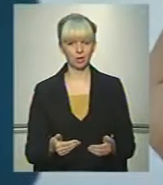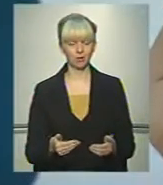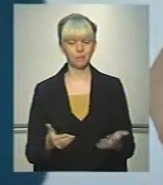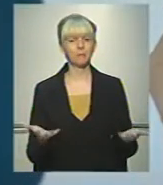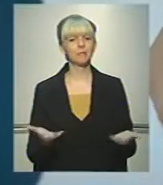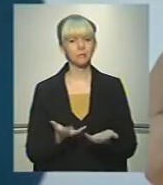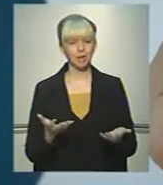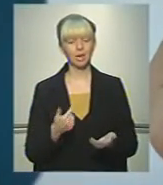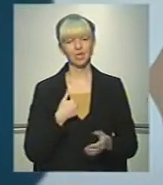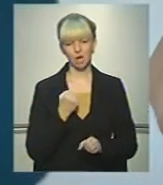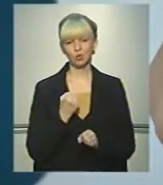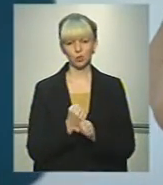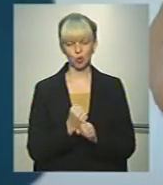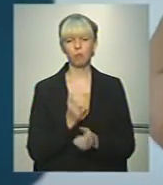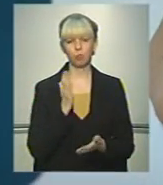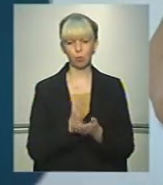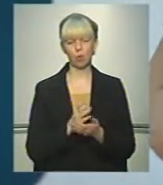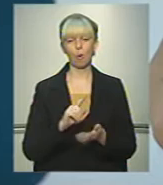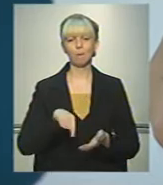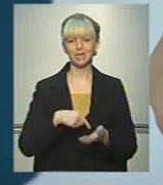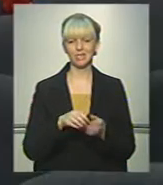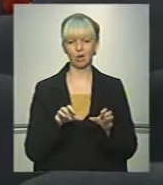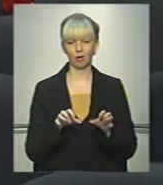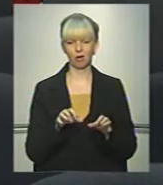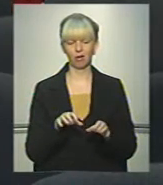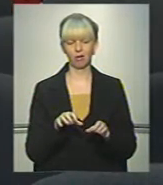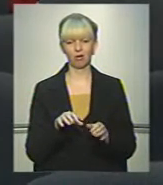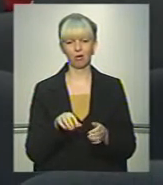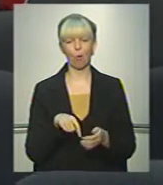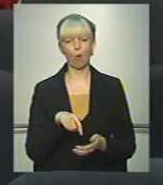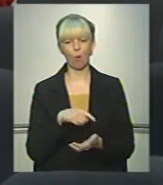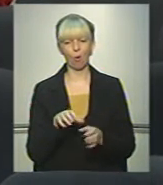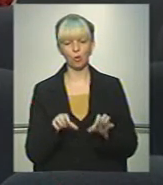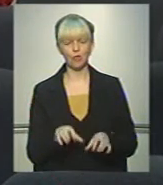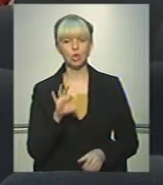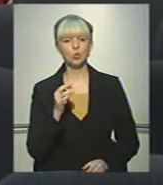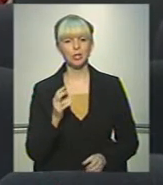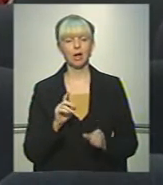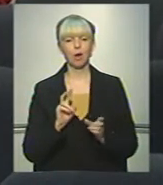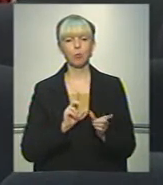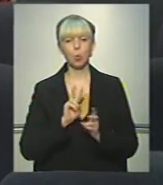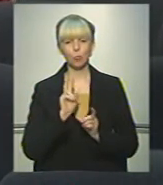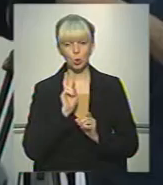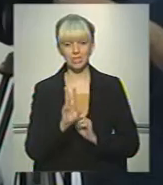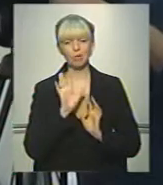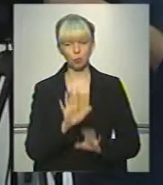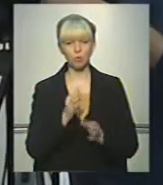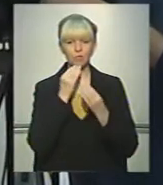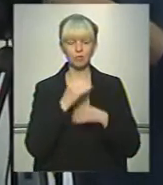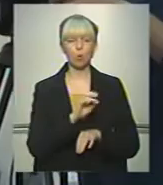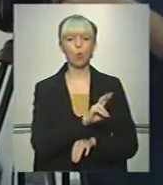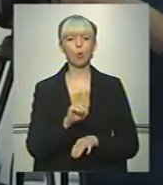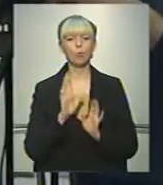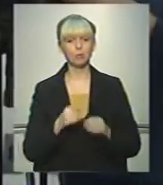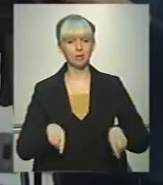які я зроблю, будучи міським головою. Соціальний проїзний будемо удосконалювати. У кого